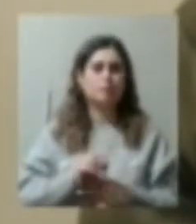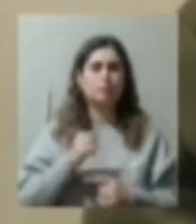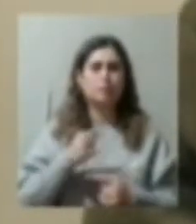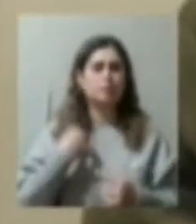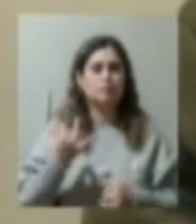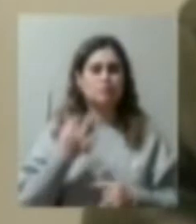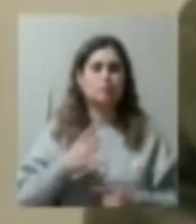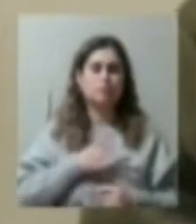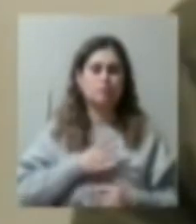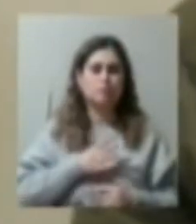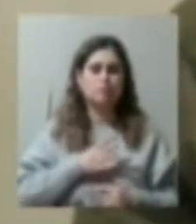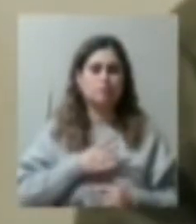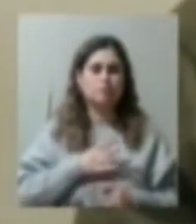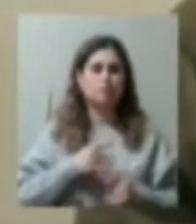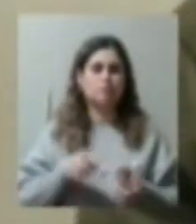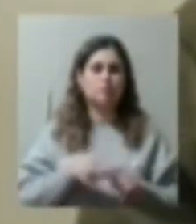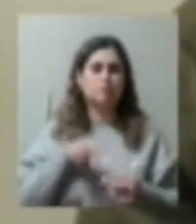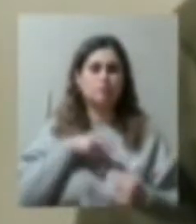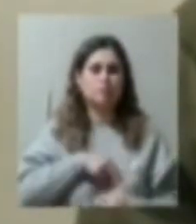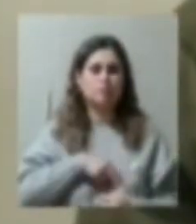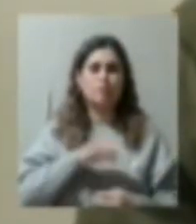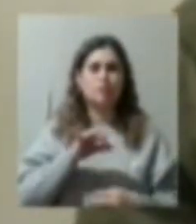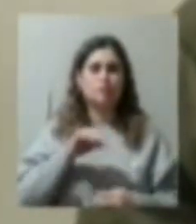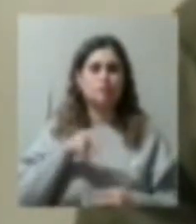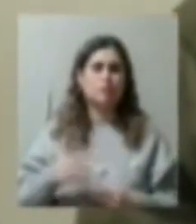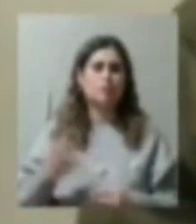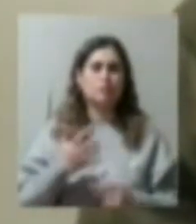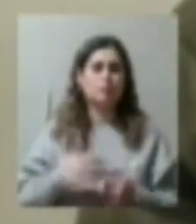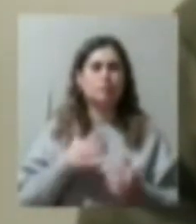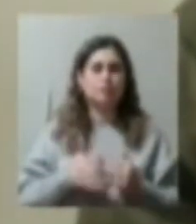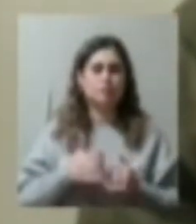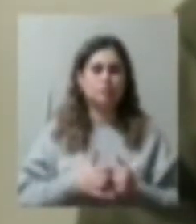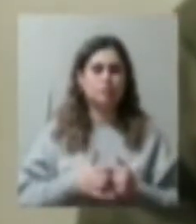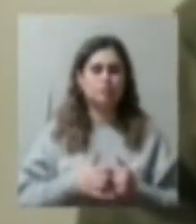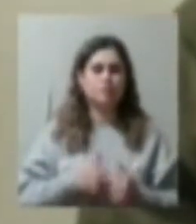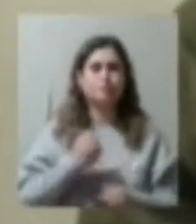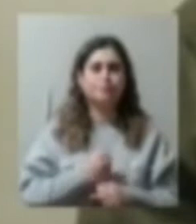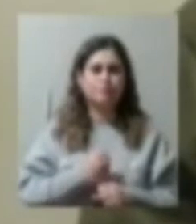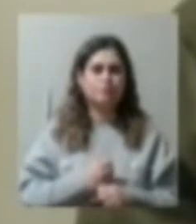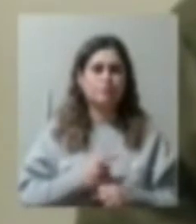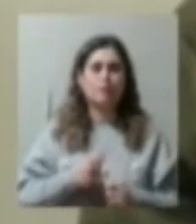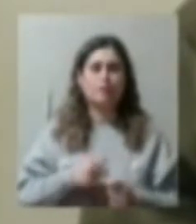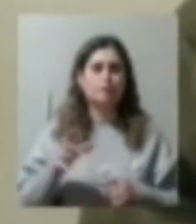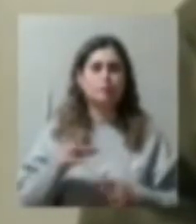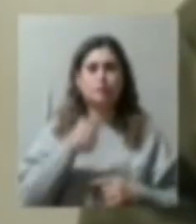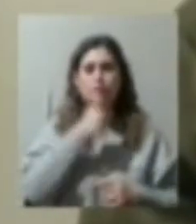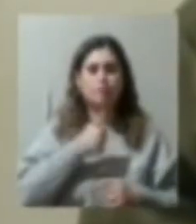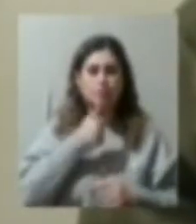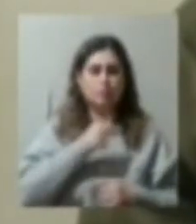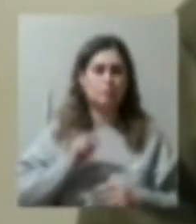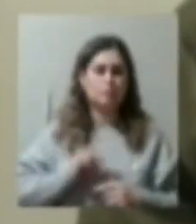цікавився тим трудовим потенціалом, який в Херсоні створився за всі роки. І